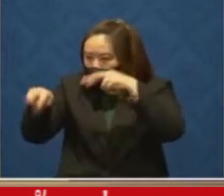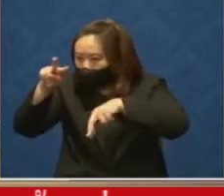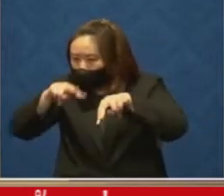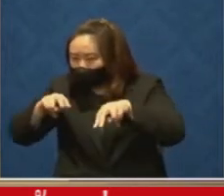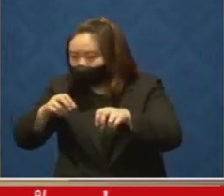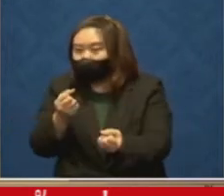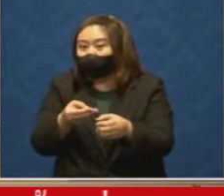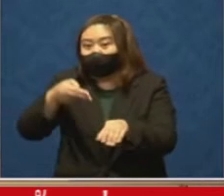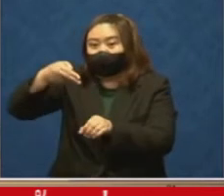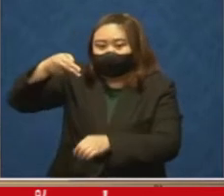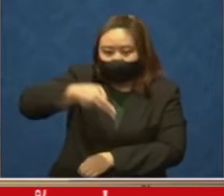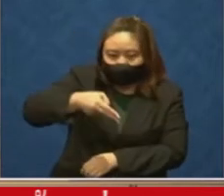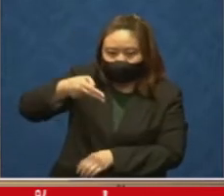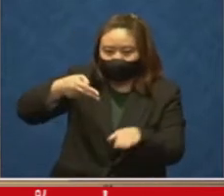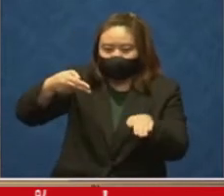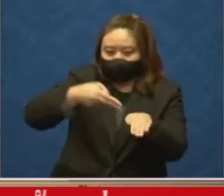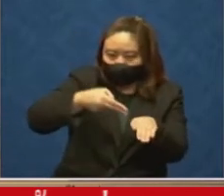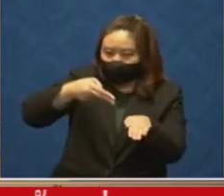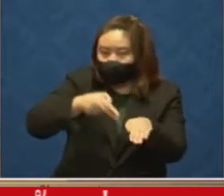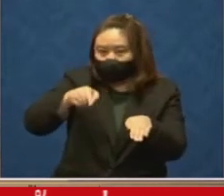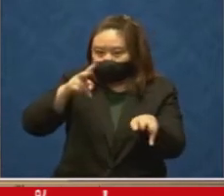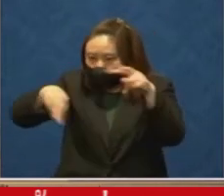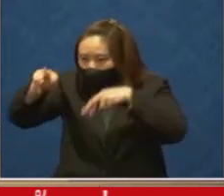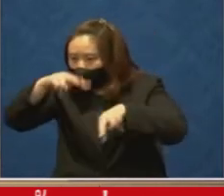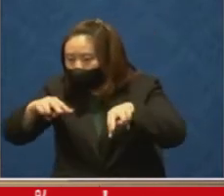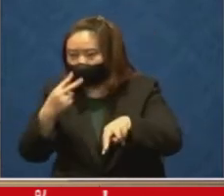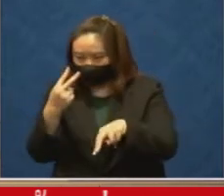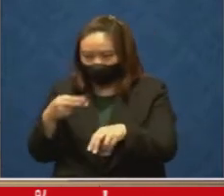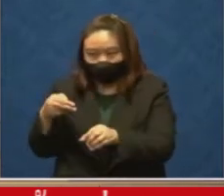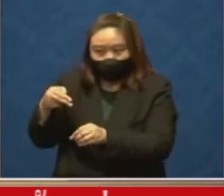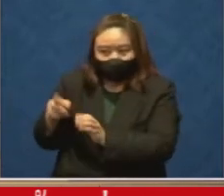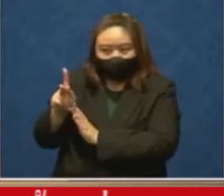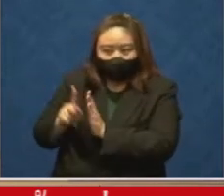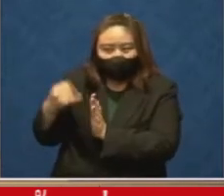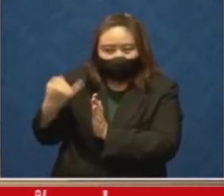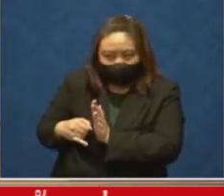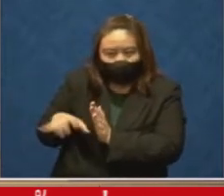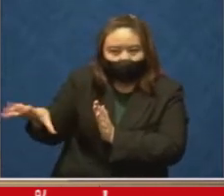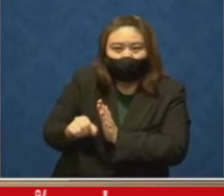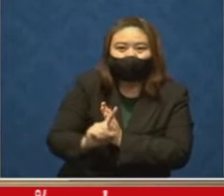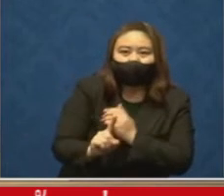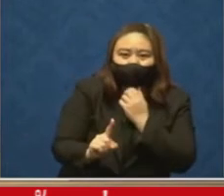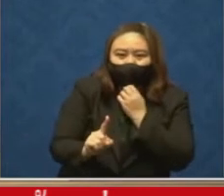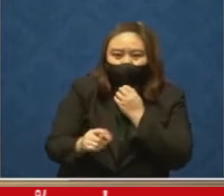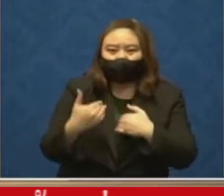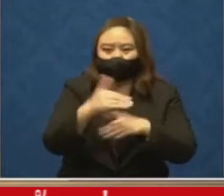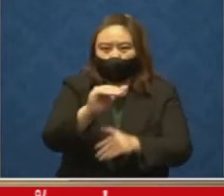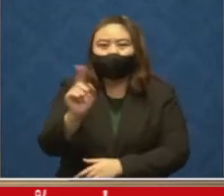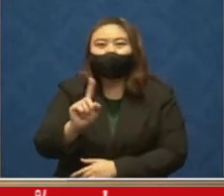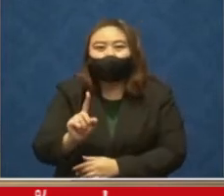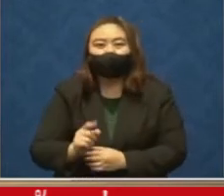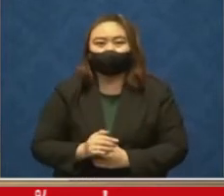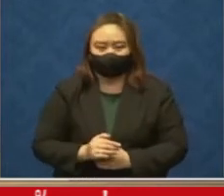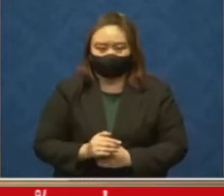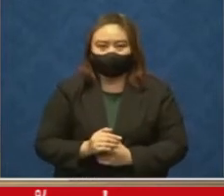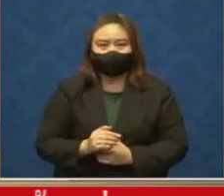เพื่อคุมหัวใจเราüne ครัจะได้รู้่าน้มเทือนมนมาอยัไมันออกไปยังไันส่มทางยัไงสมย